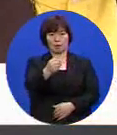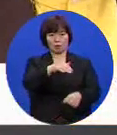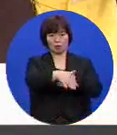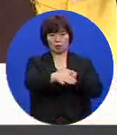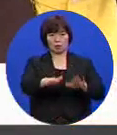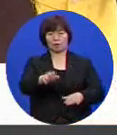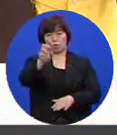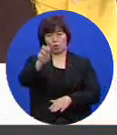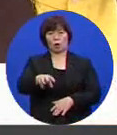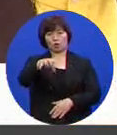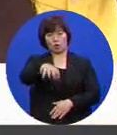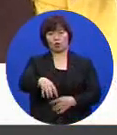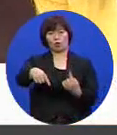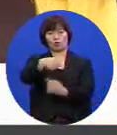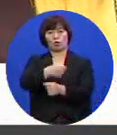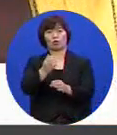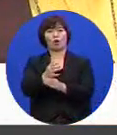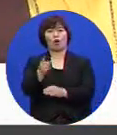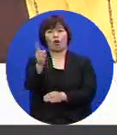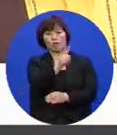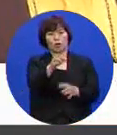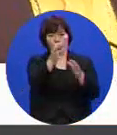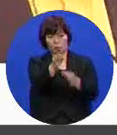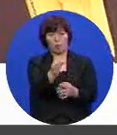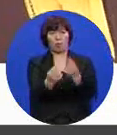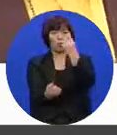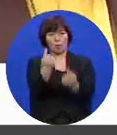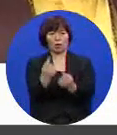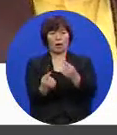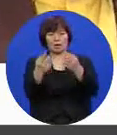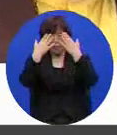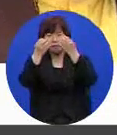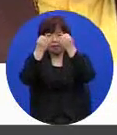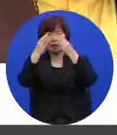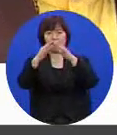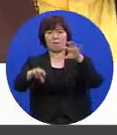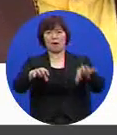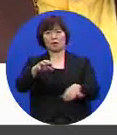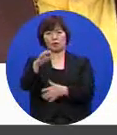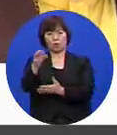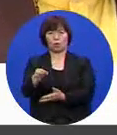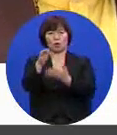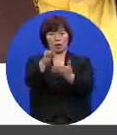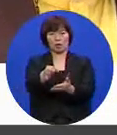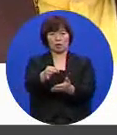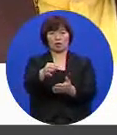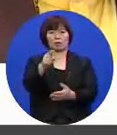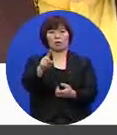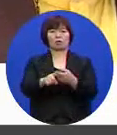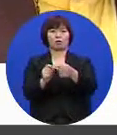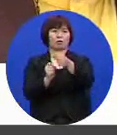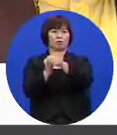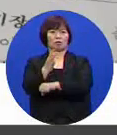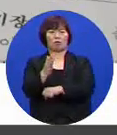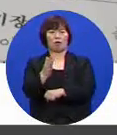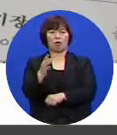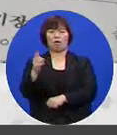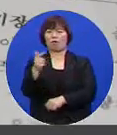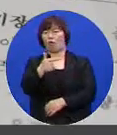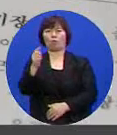현재 광주에서 운영하고 있는 어떠한 장학금 규모보다 새마을 장학금에서 지급하고 있는 이 금액을 뛰어넘는 금액이